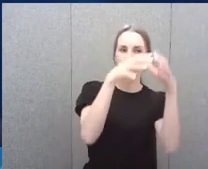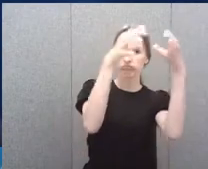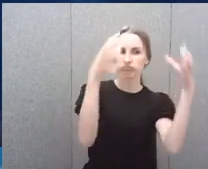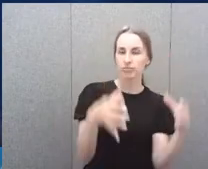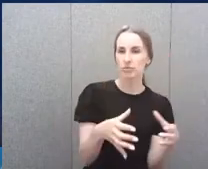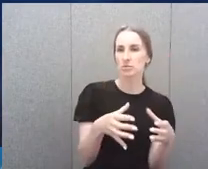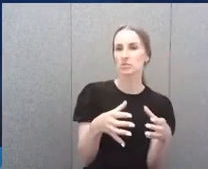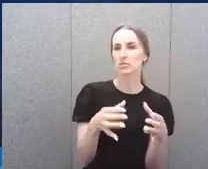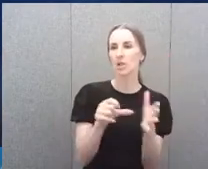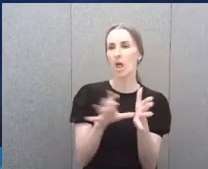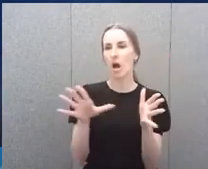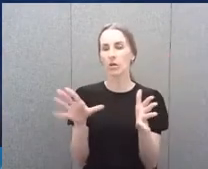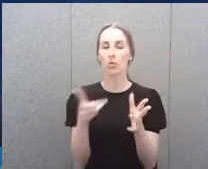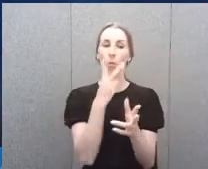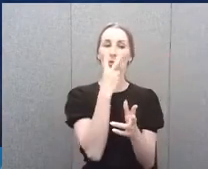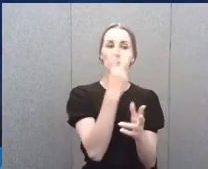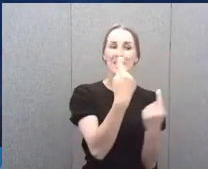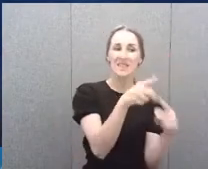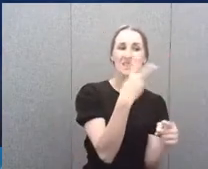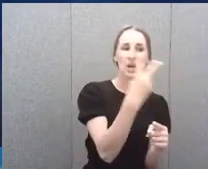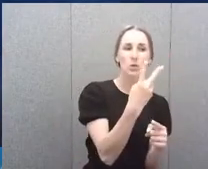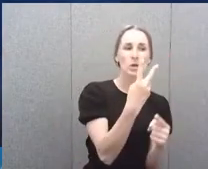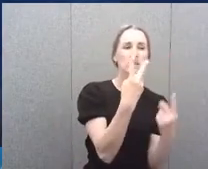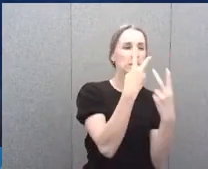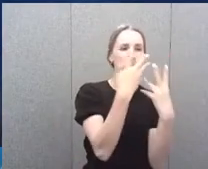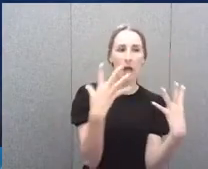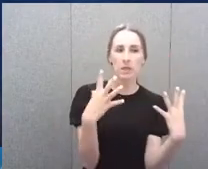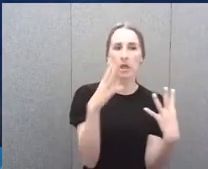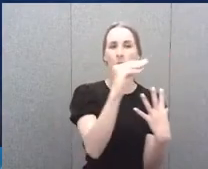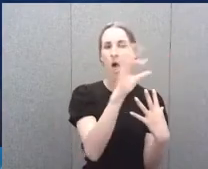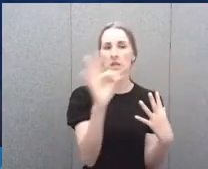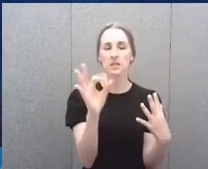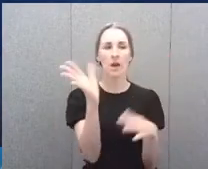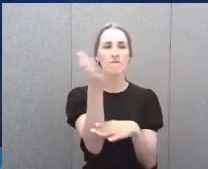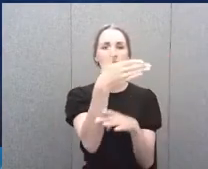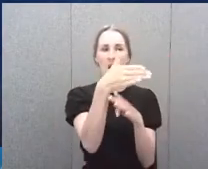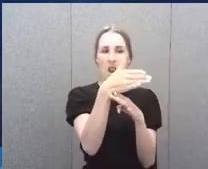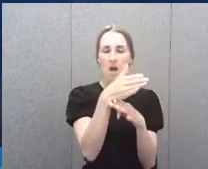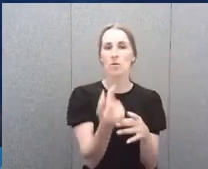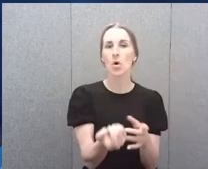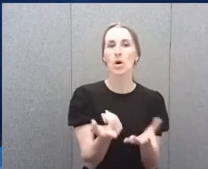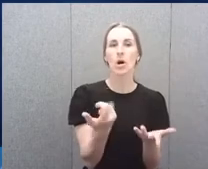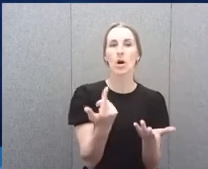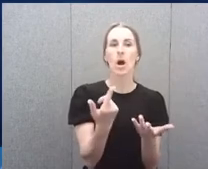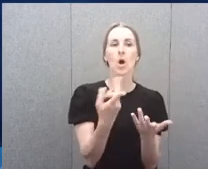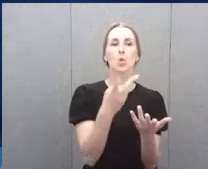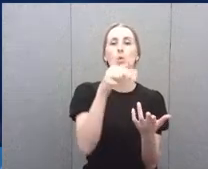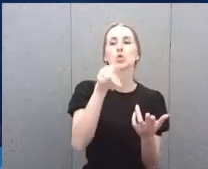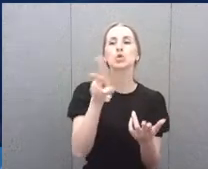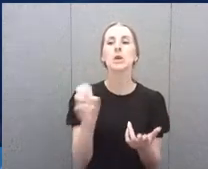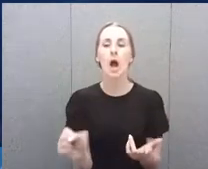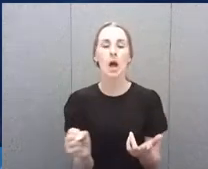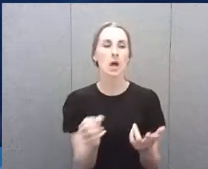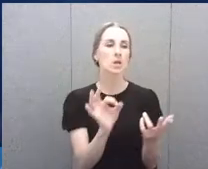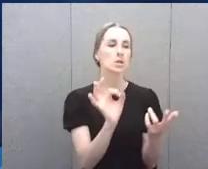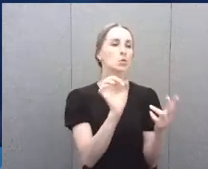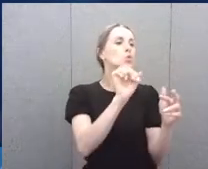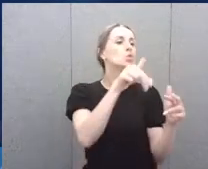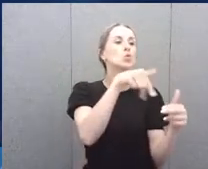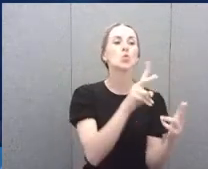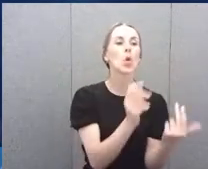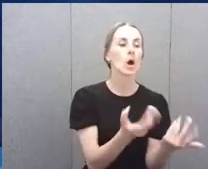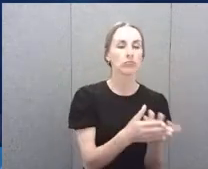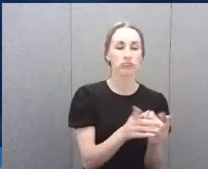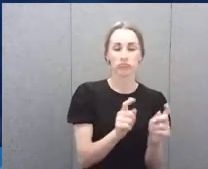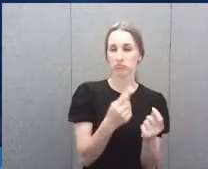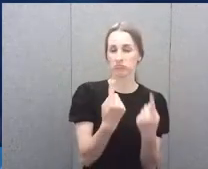поддерживает или противится ли на Островецкой атомной электростанции, а за что она там стоит около европейского